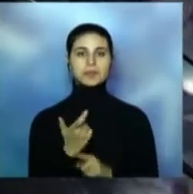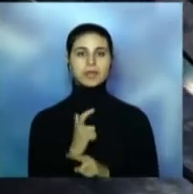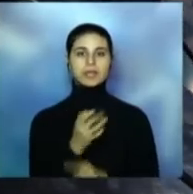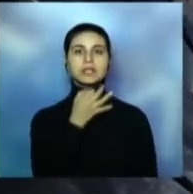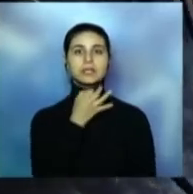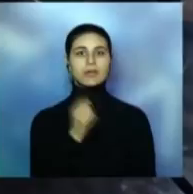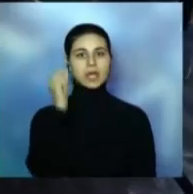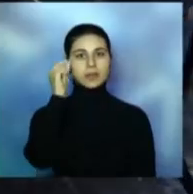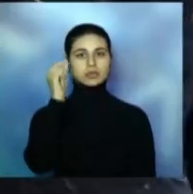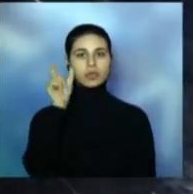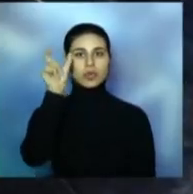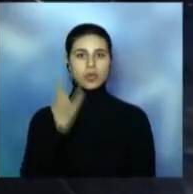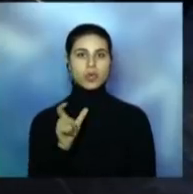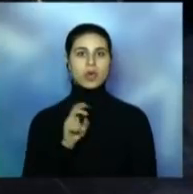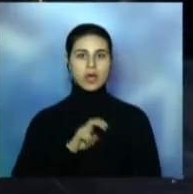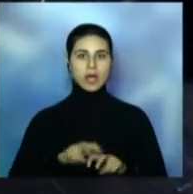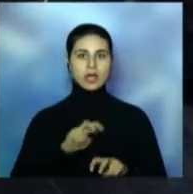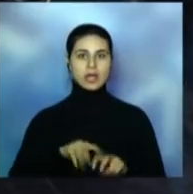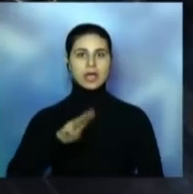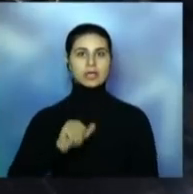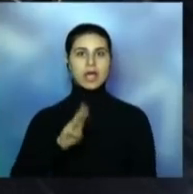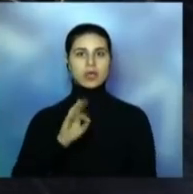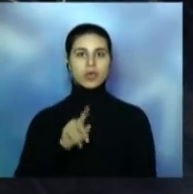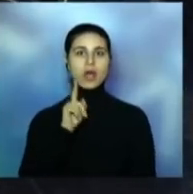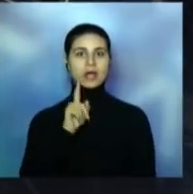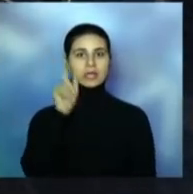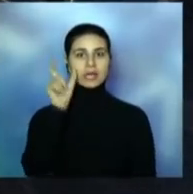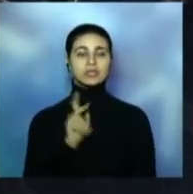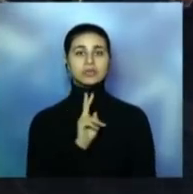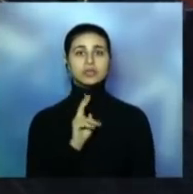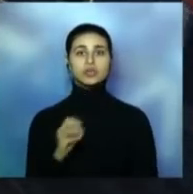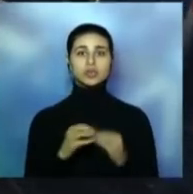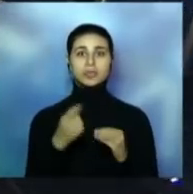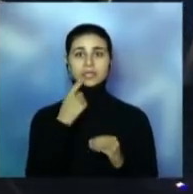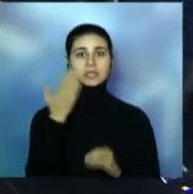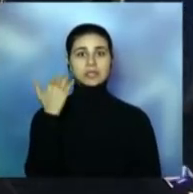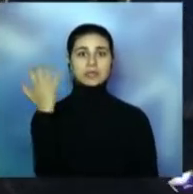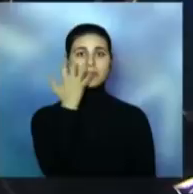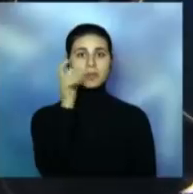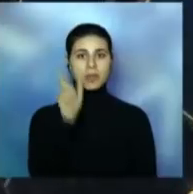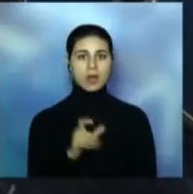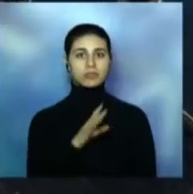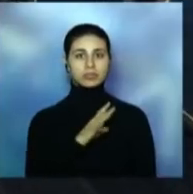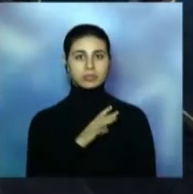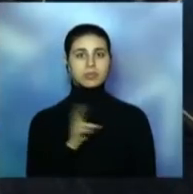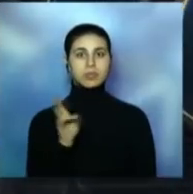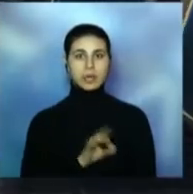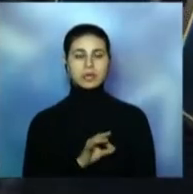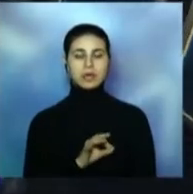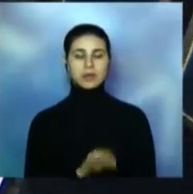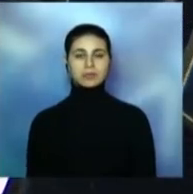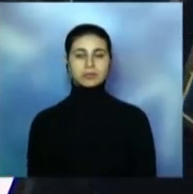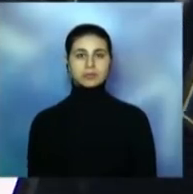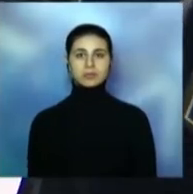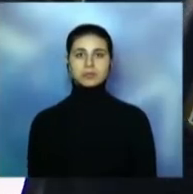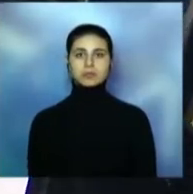უსაყვარლესი ფსიქოთერაპევტი ტატო ნოზაძე, ახალგაზრდა კაცი, რომელმაც 15 წლის წინ მხედველობა დაკარგა. Მაგრამ